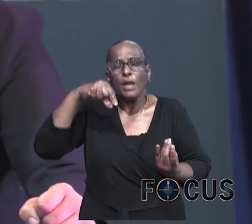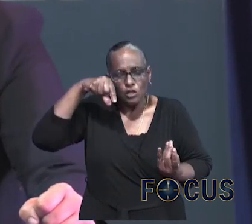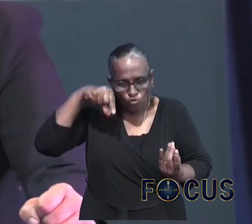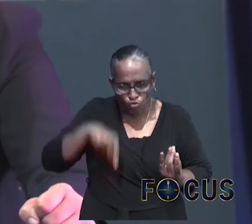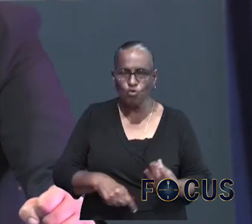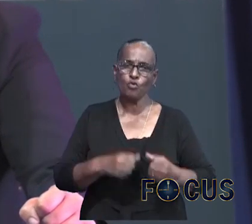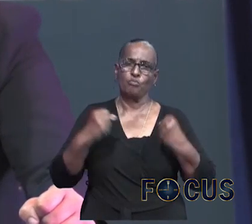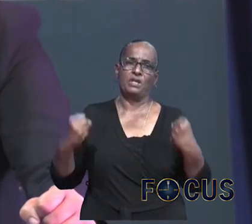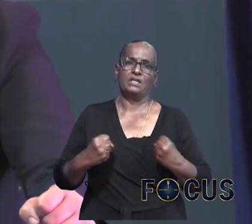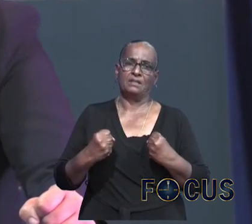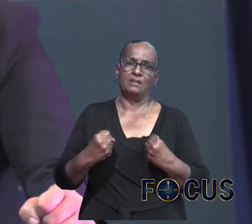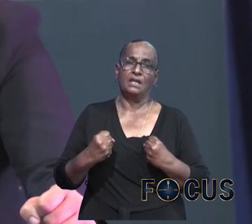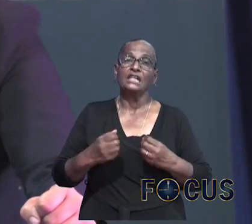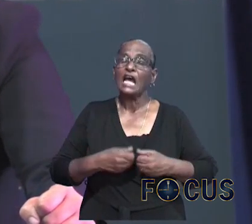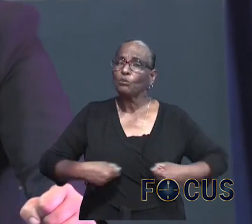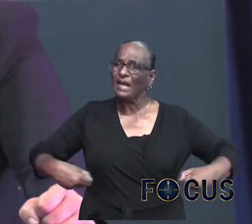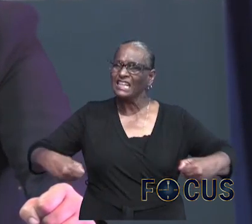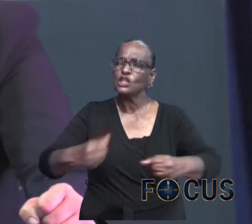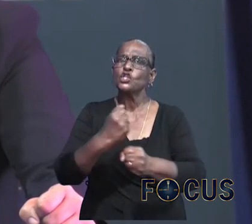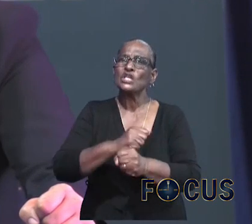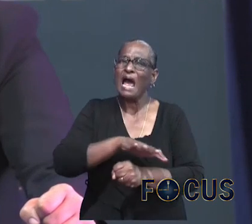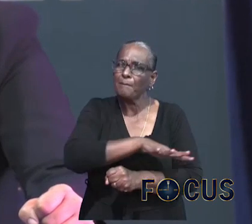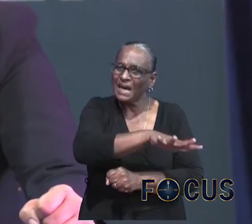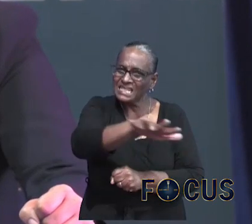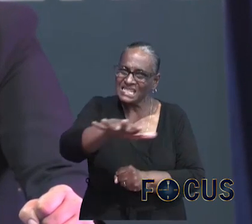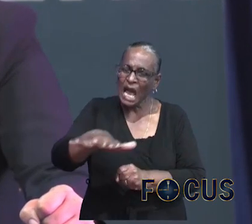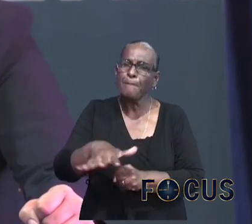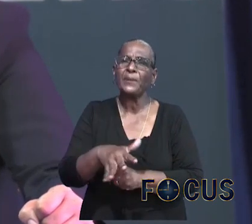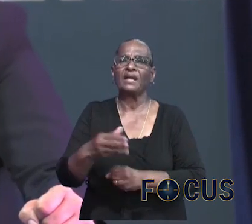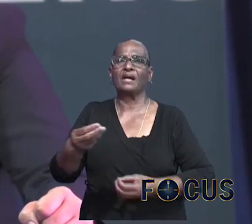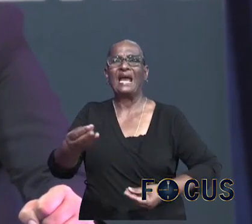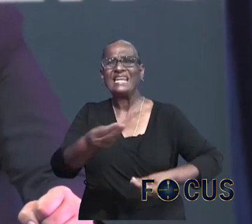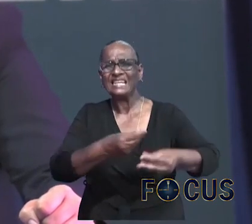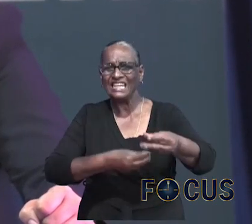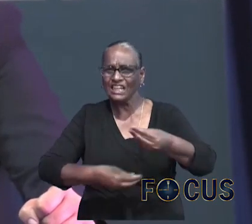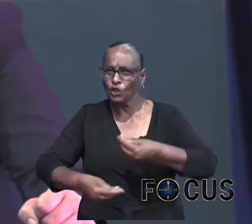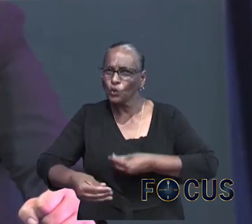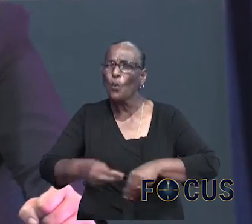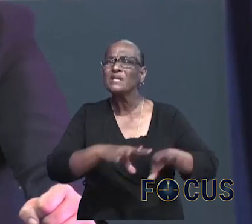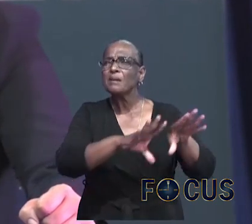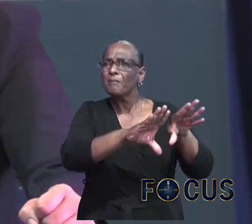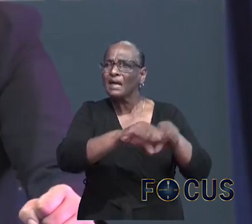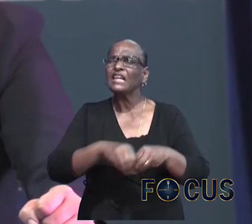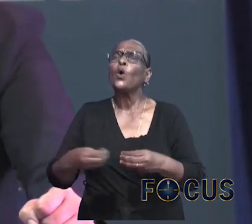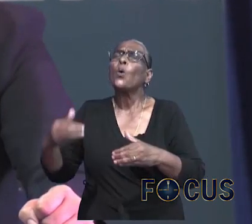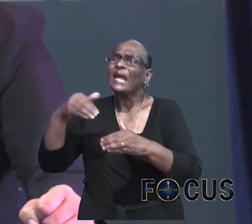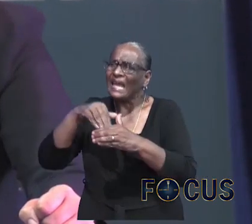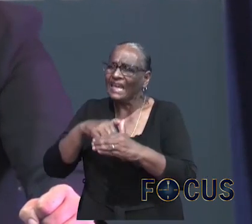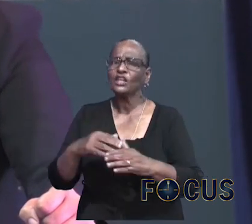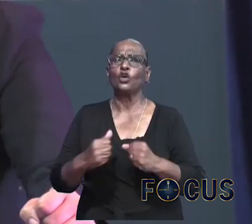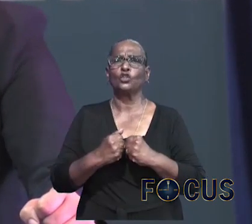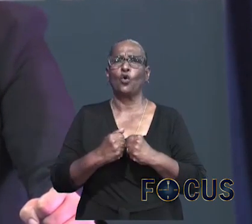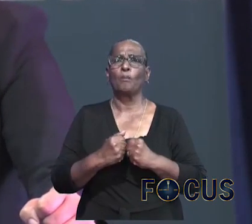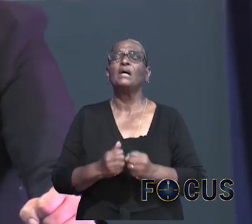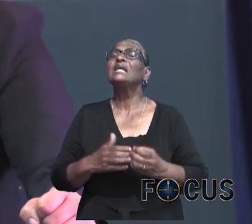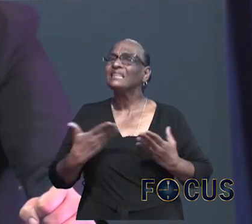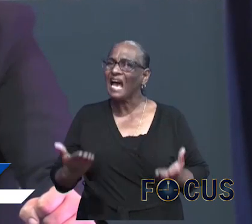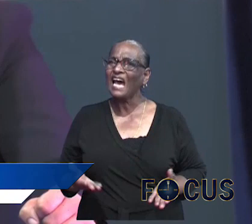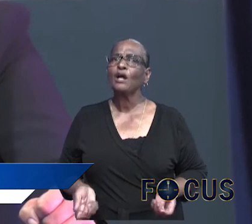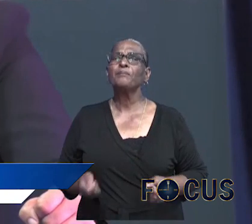die sociaal-maatschappelijke en economische maatregelen nu natuurlijk ook meegenomen. En dat waren zoals de partiële